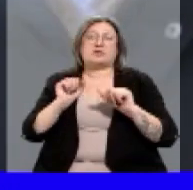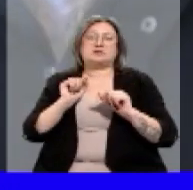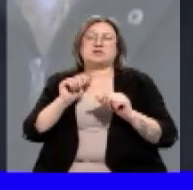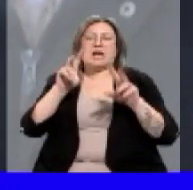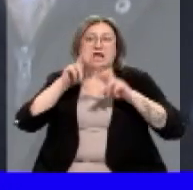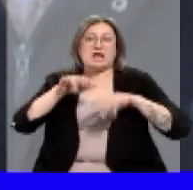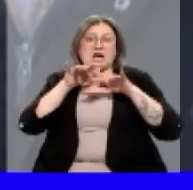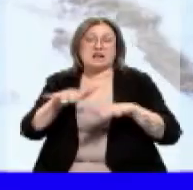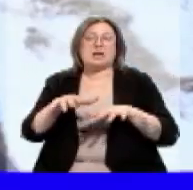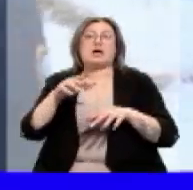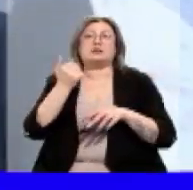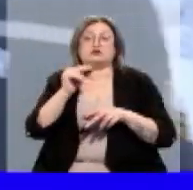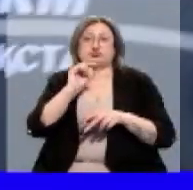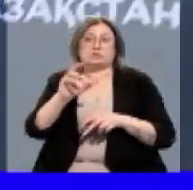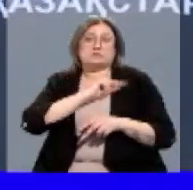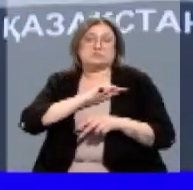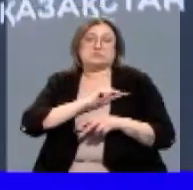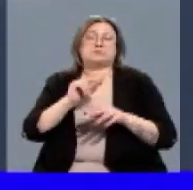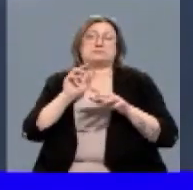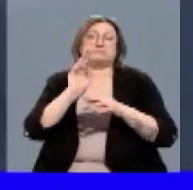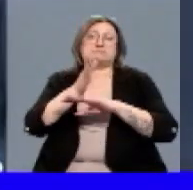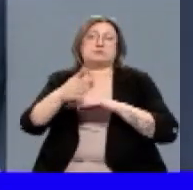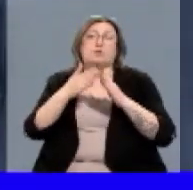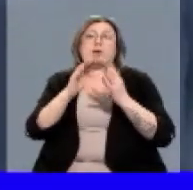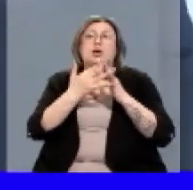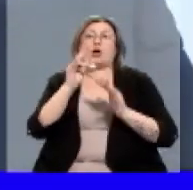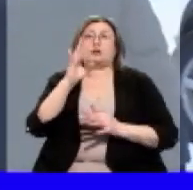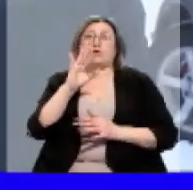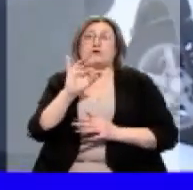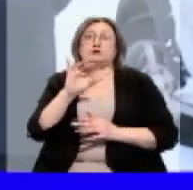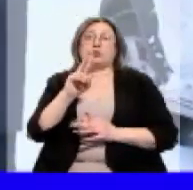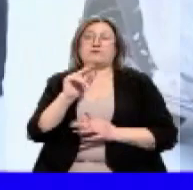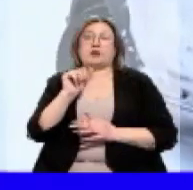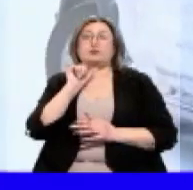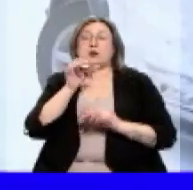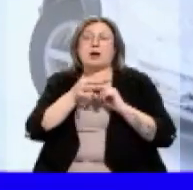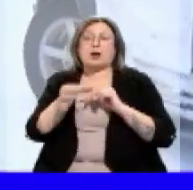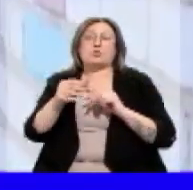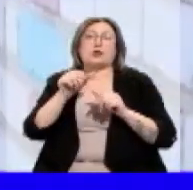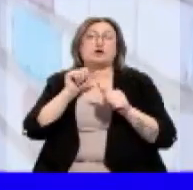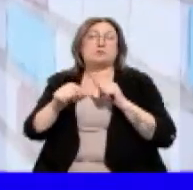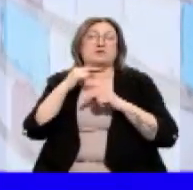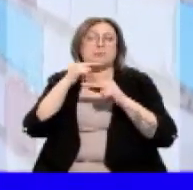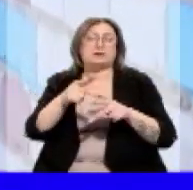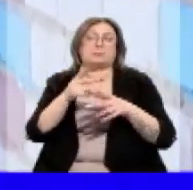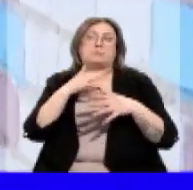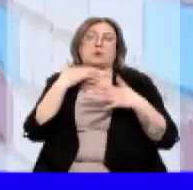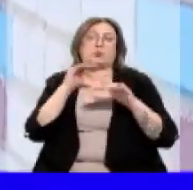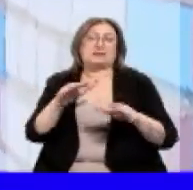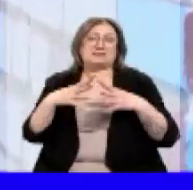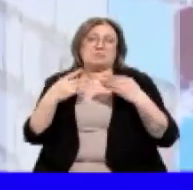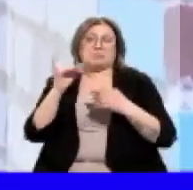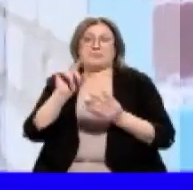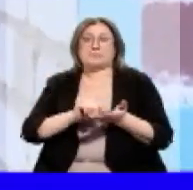профилактические рейды. В этот раз сотрудники ЧС посетили дома жителей села Новоселовка Кустанайского района. Особое внимание многодетным семьям и